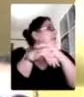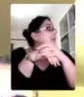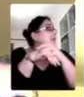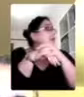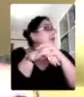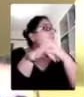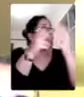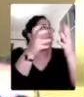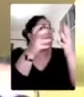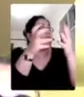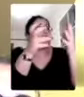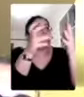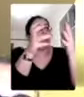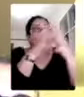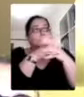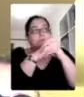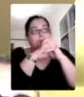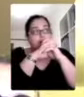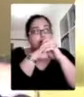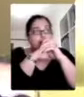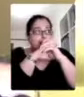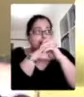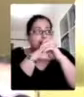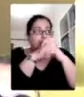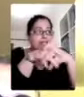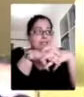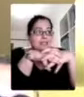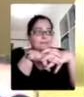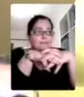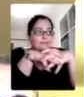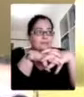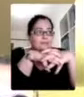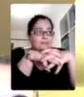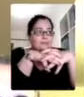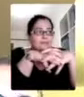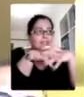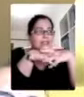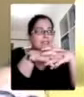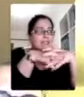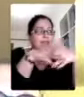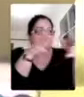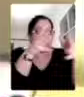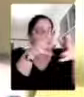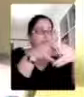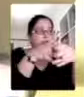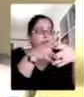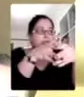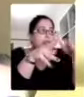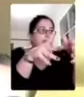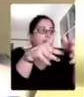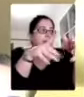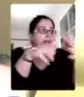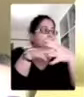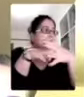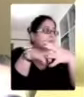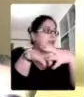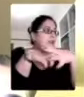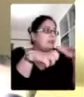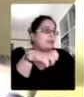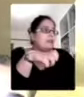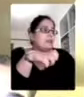vesaire falan bırakmıyor. Ama yani ben şahsen ezelden beri hem proda